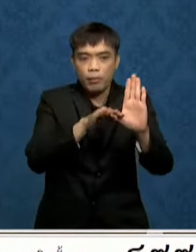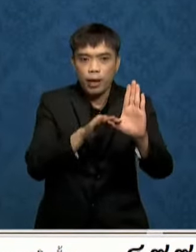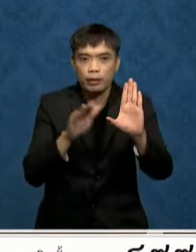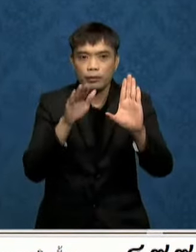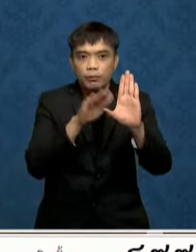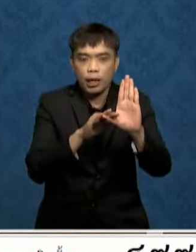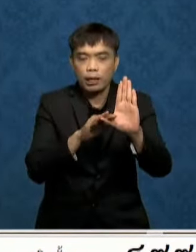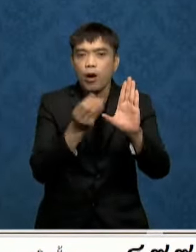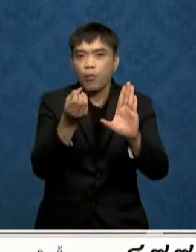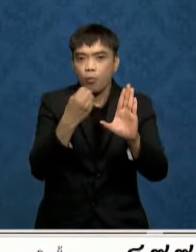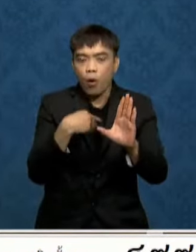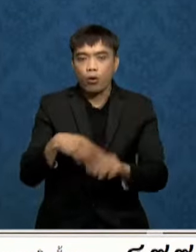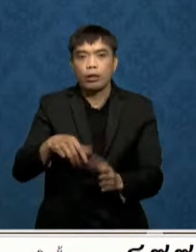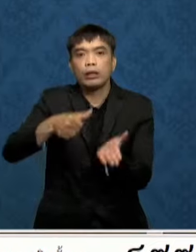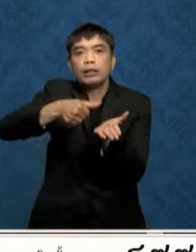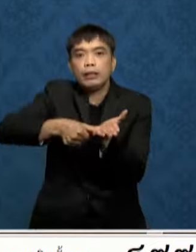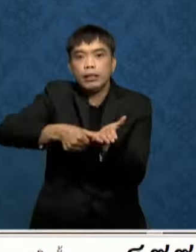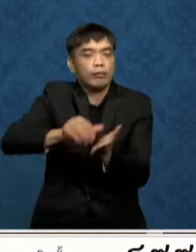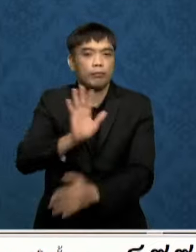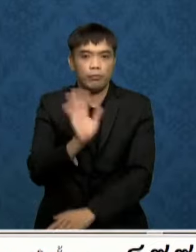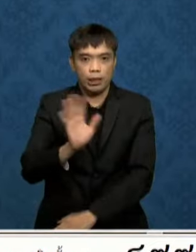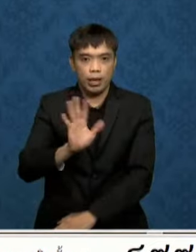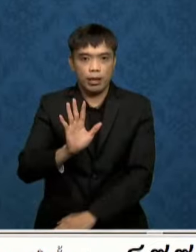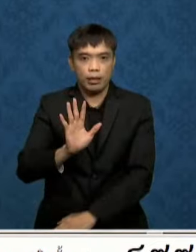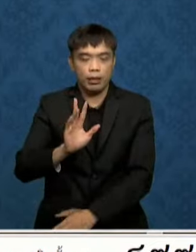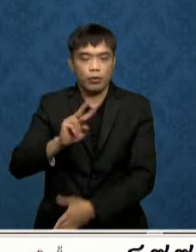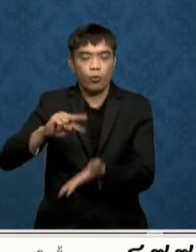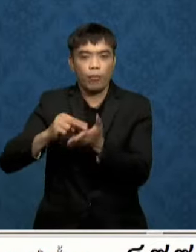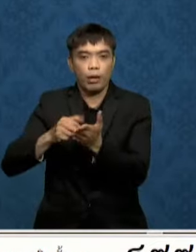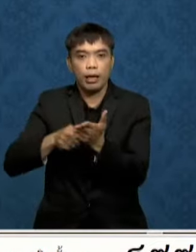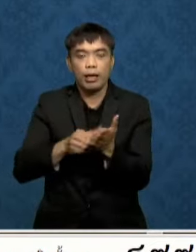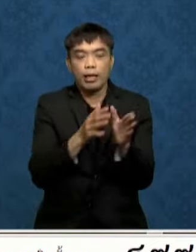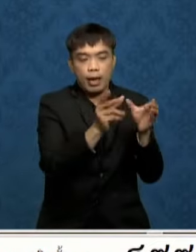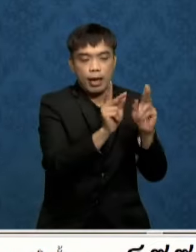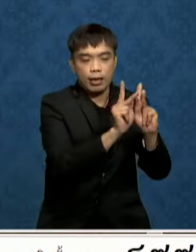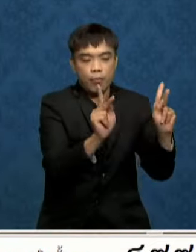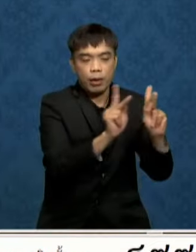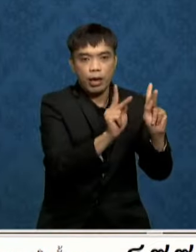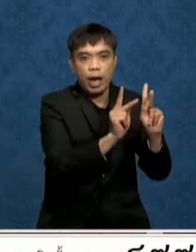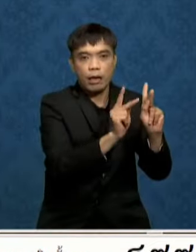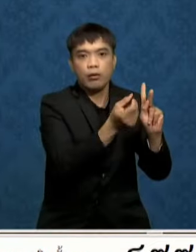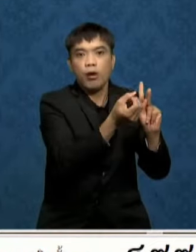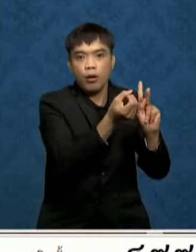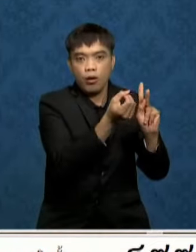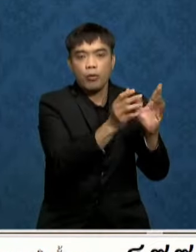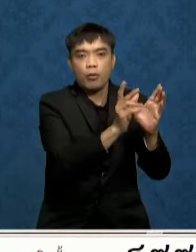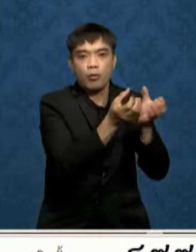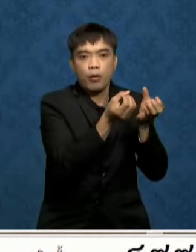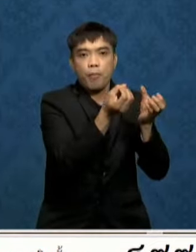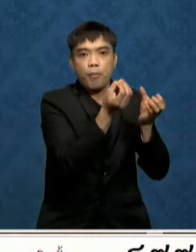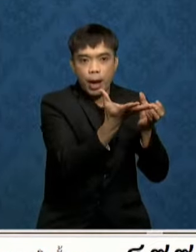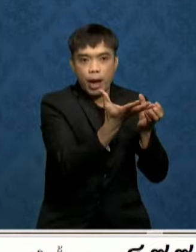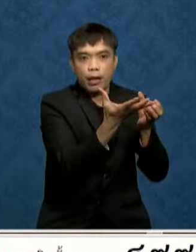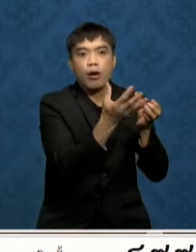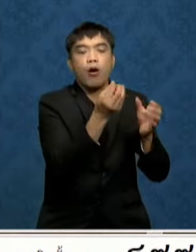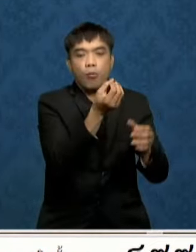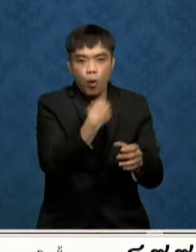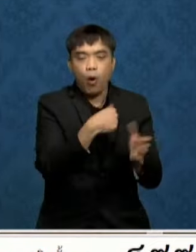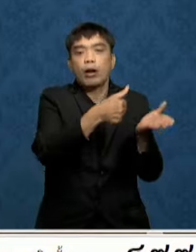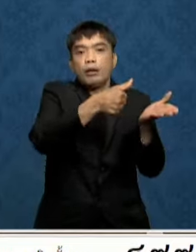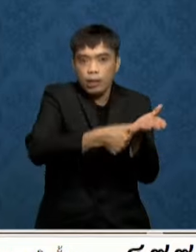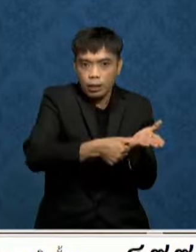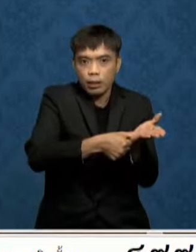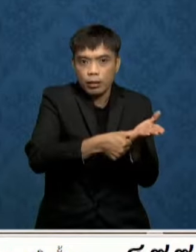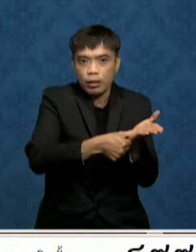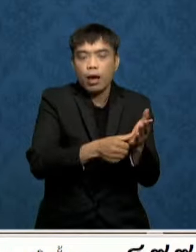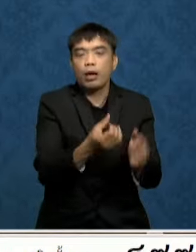ว่าเป็นหนี้นะคะเอ่อส่วนกรรมาธิการเสียงข้างมากนะคะท่านจุลพันธ์ก็ออกมาบอกว่าเป็นหนี้นะคะแล้วท่านก็อ้างว่าตามมาตรา 4ของ